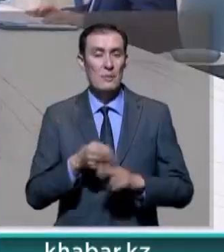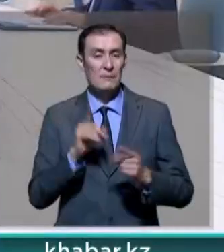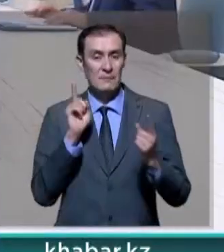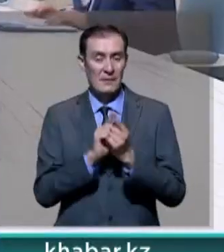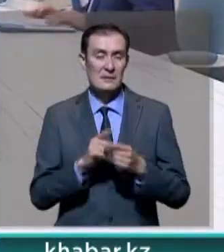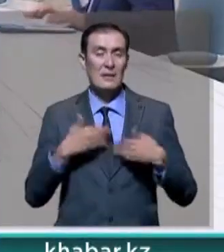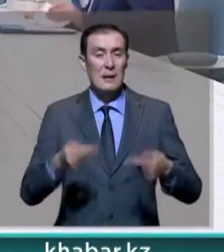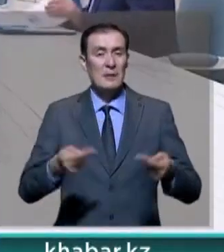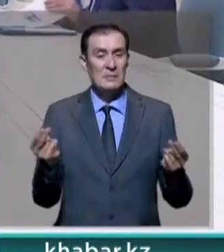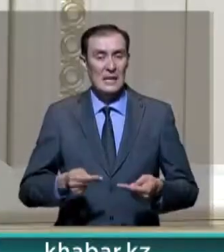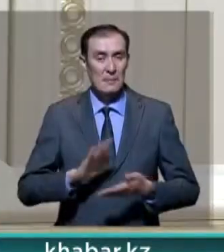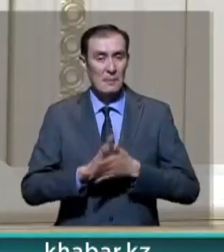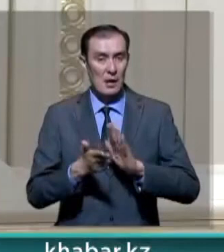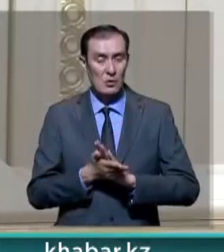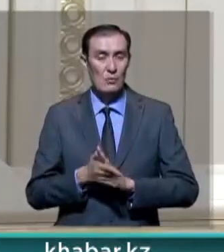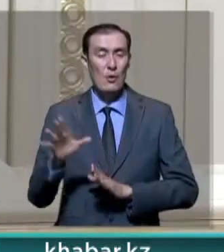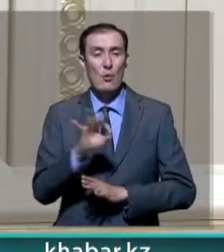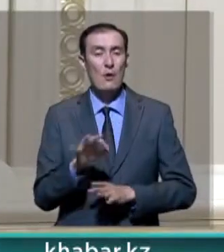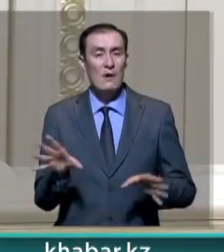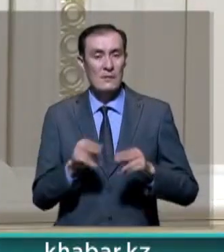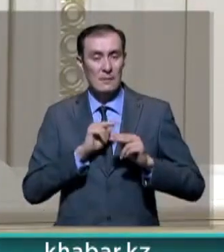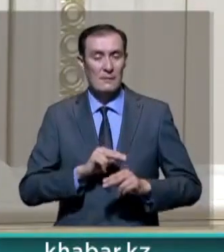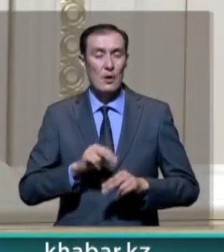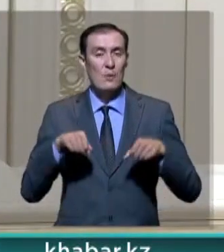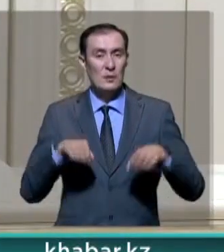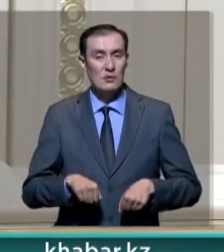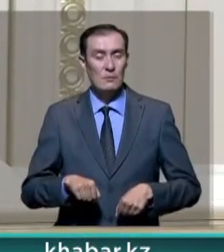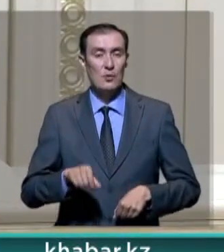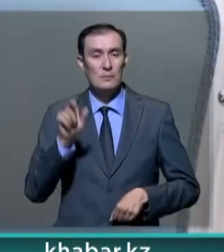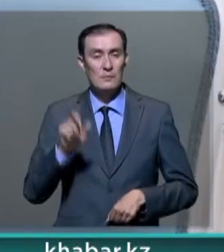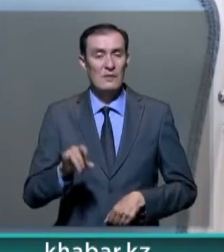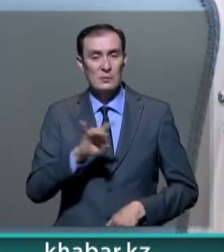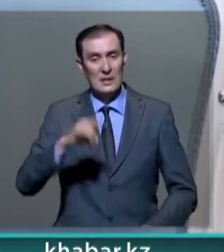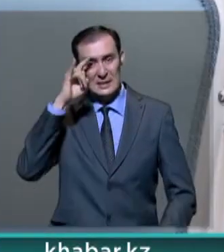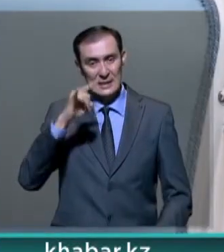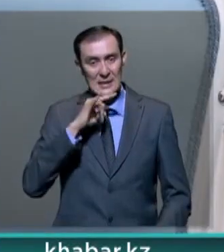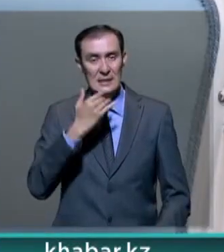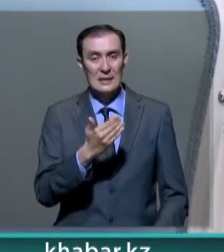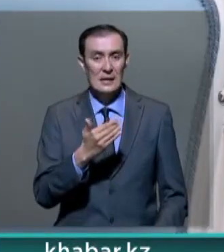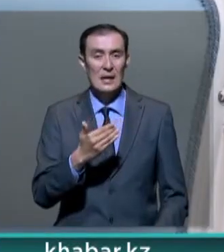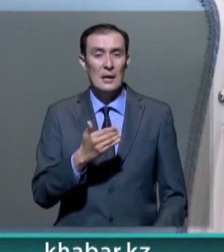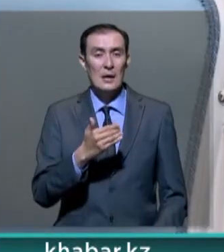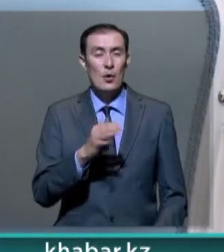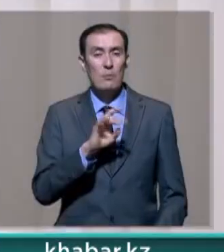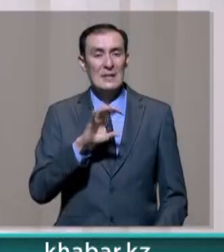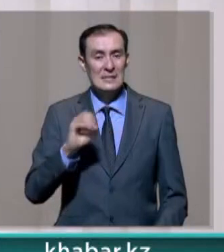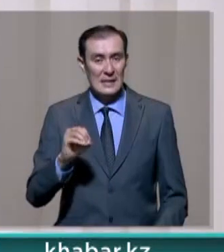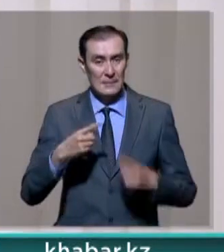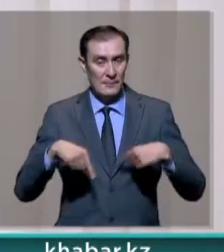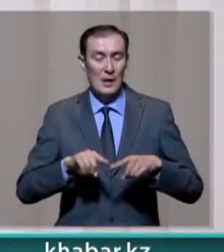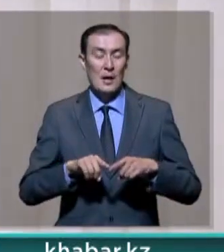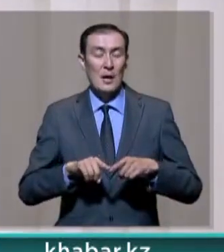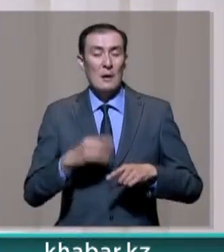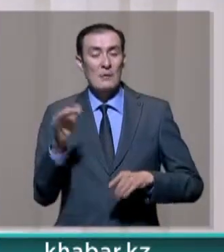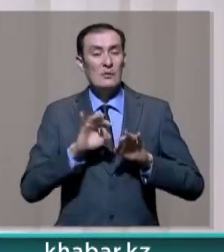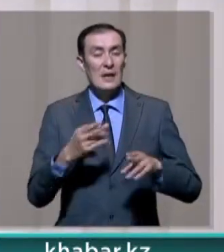приветствовал подписания меморандума о взаимопонимании между уполномоченным по правам человека в республике казахстан и бдипч о б с е по